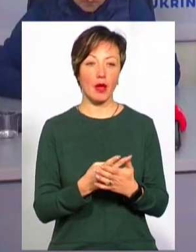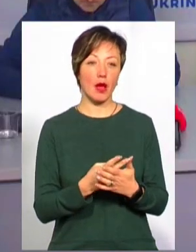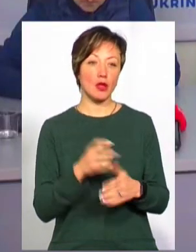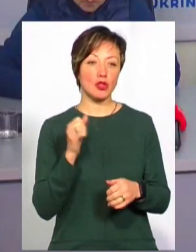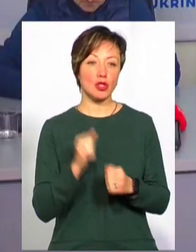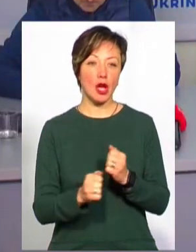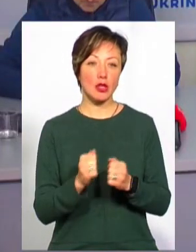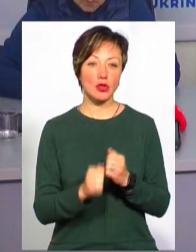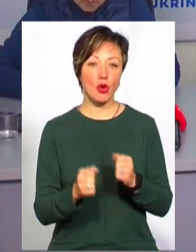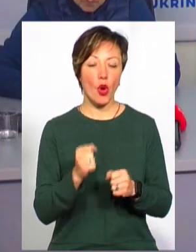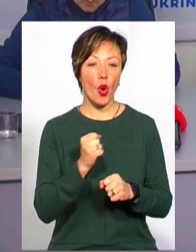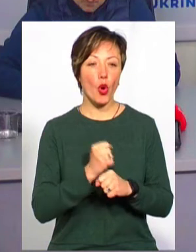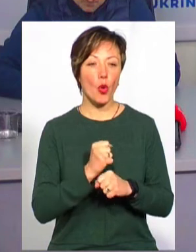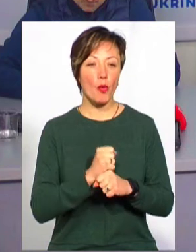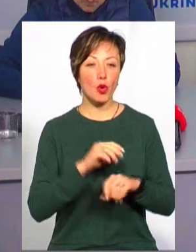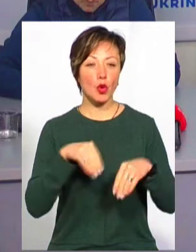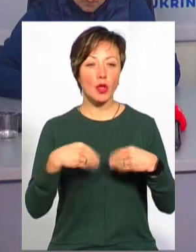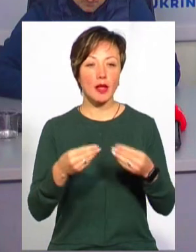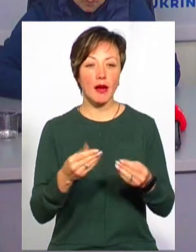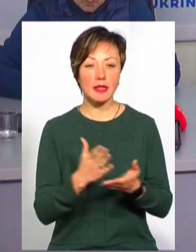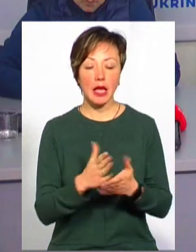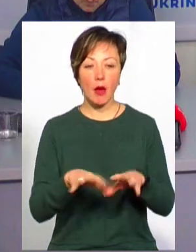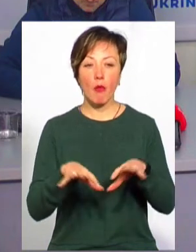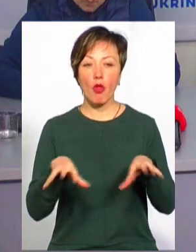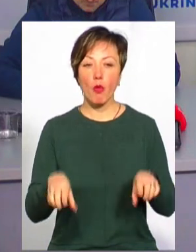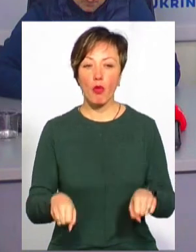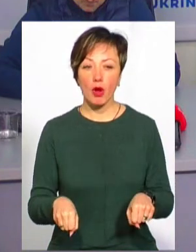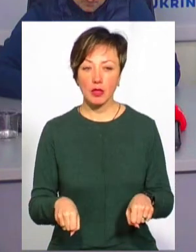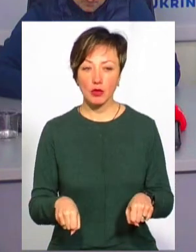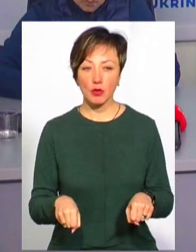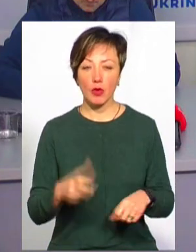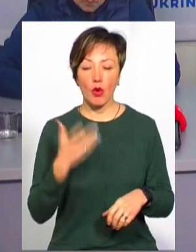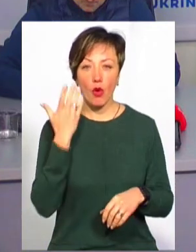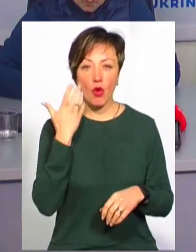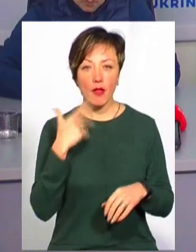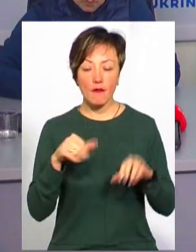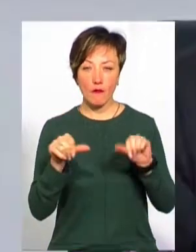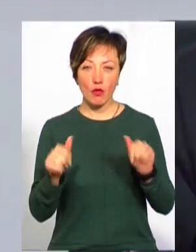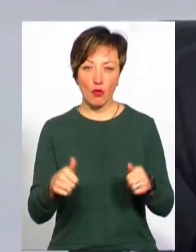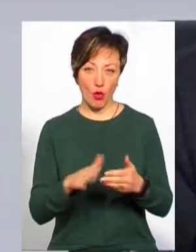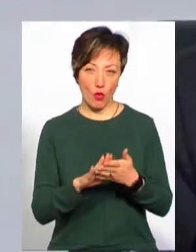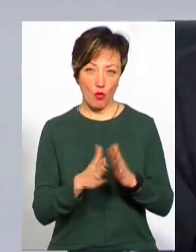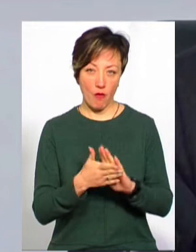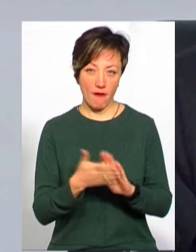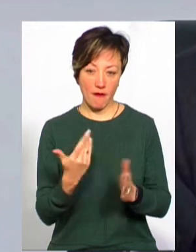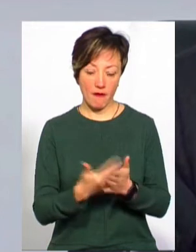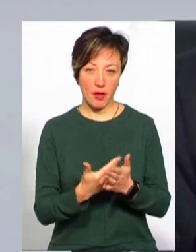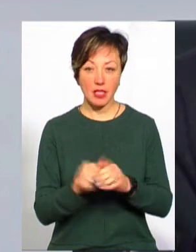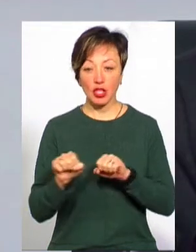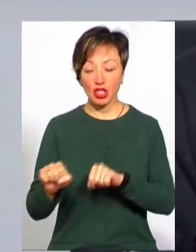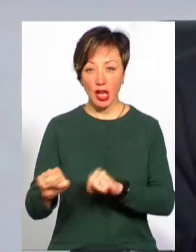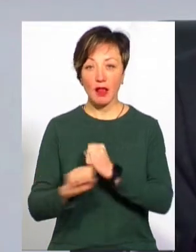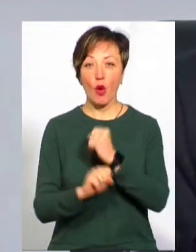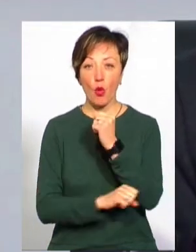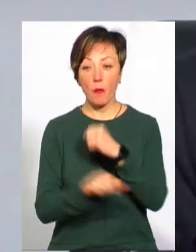часто роботодавець є монополістом, коли він формує умови. Захищати робітника ми